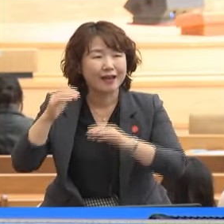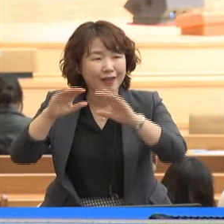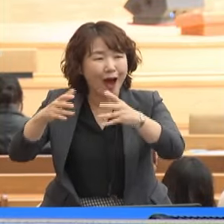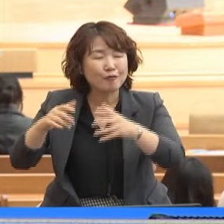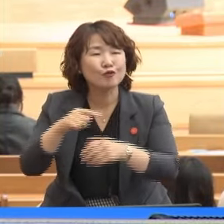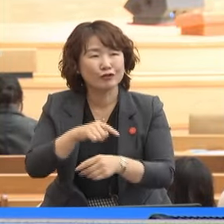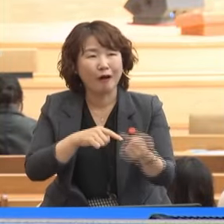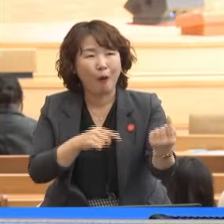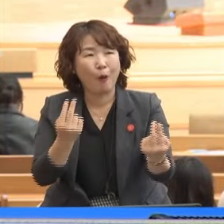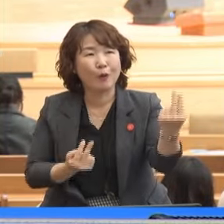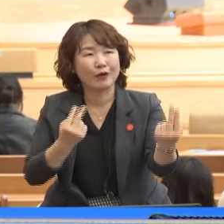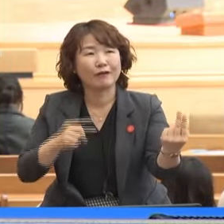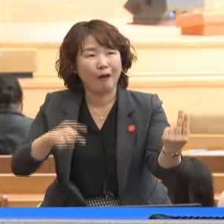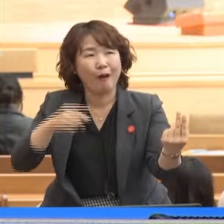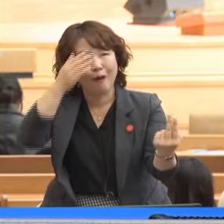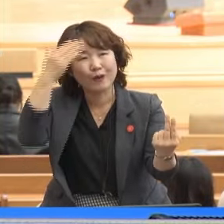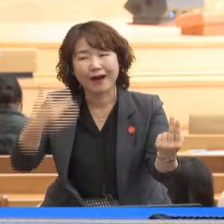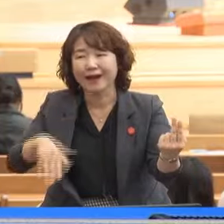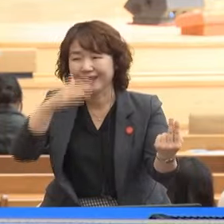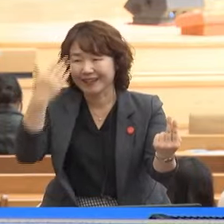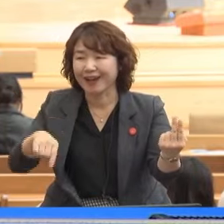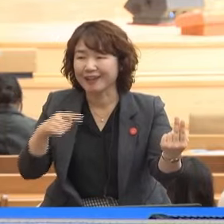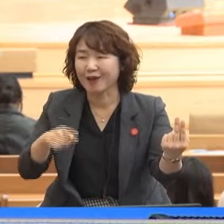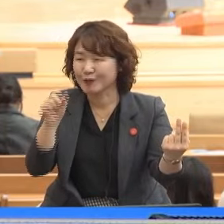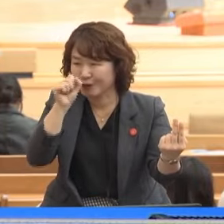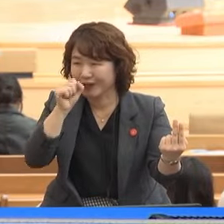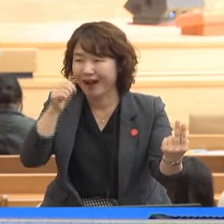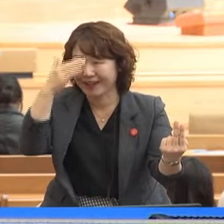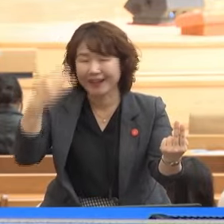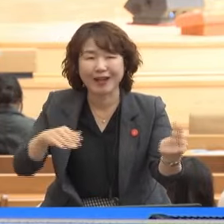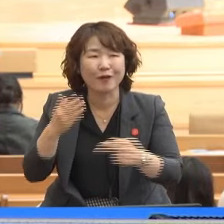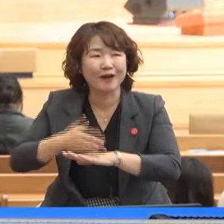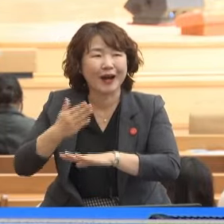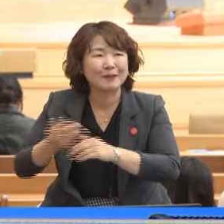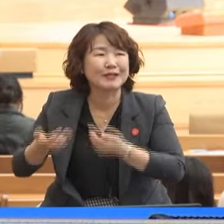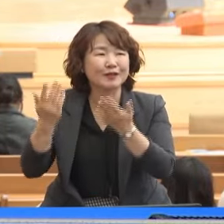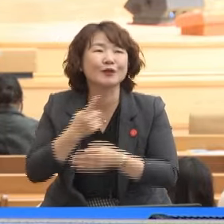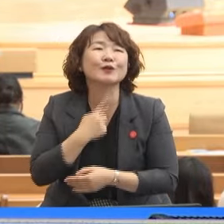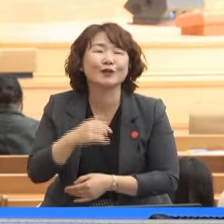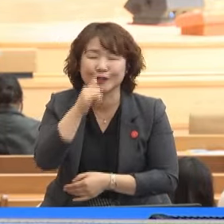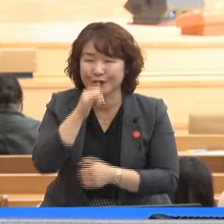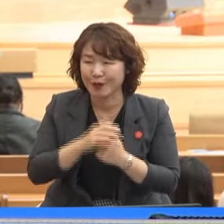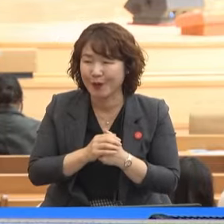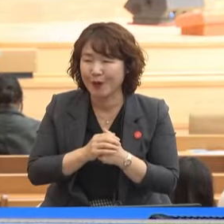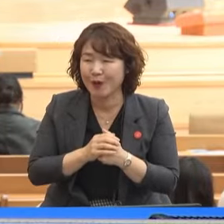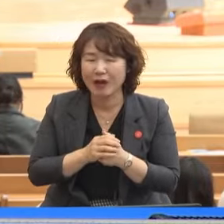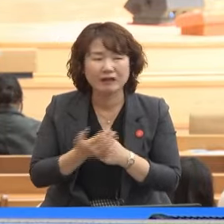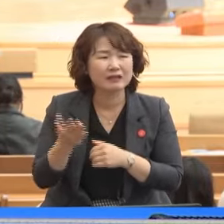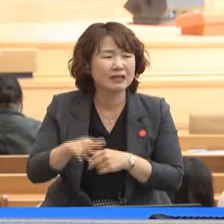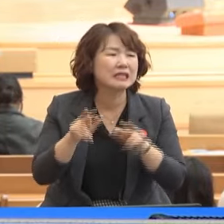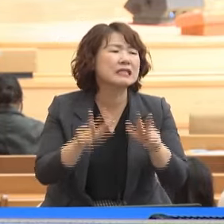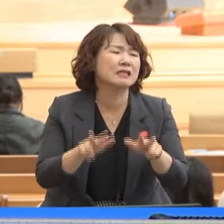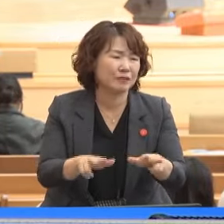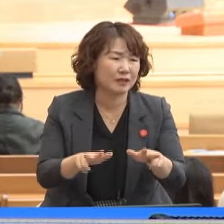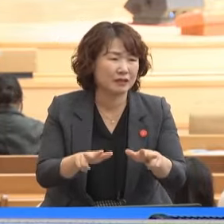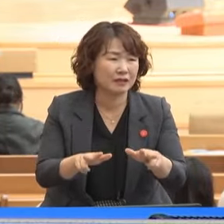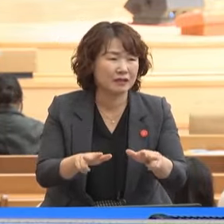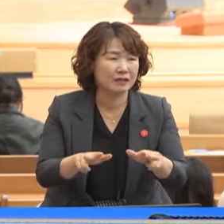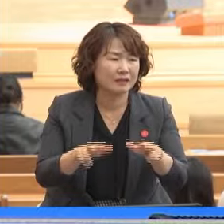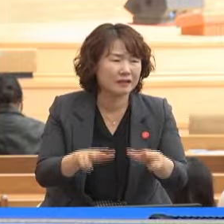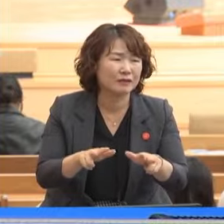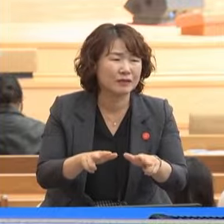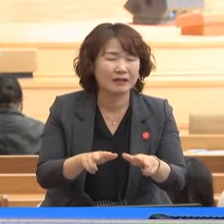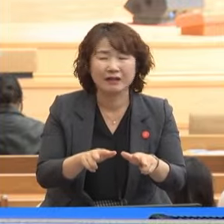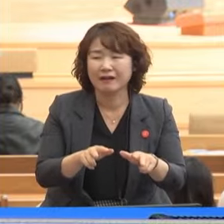아니어서 진짜 다행이다라고 얼마나 감사한지 몰라요. 근데 요즘은